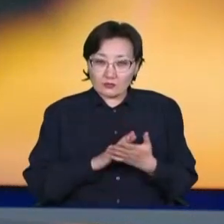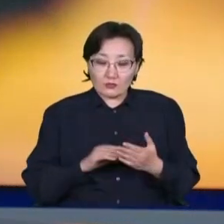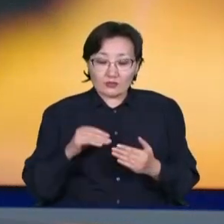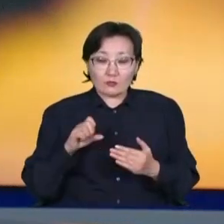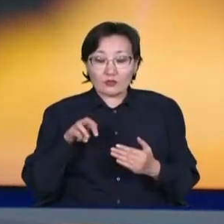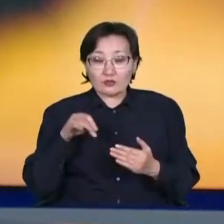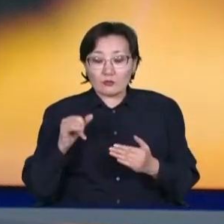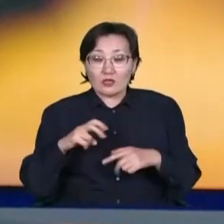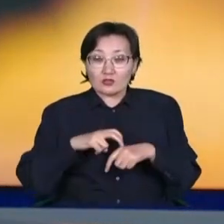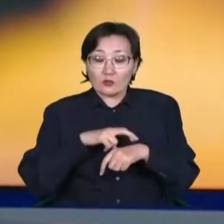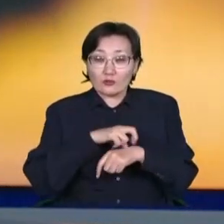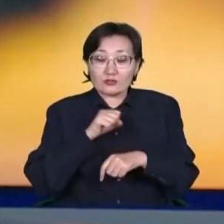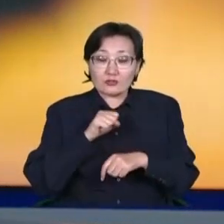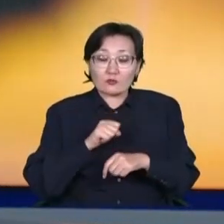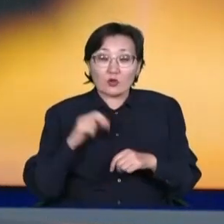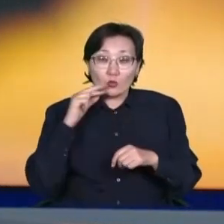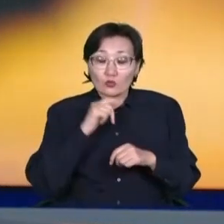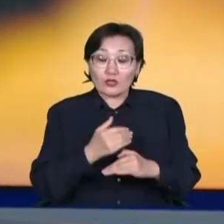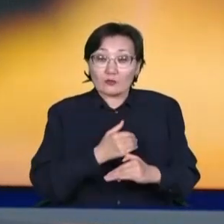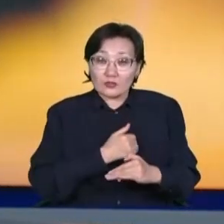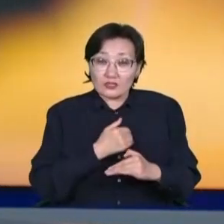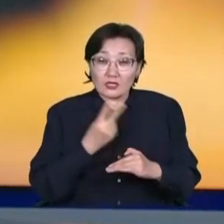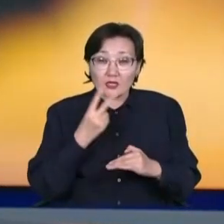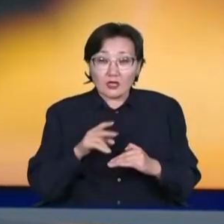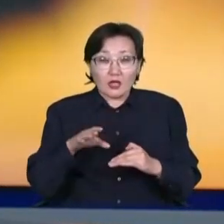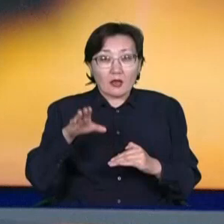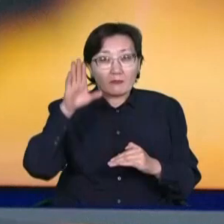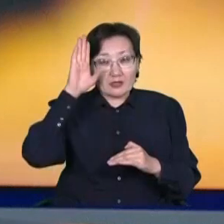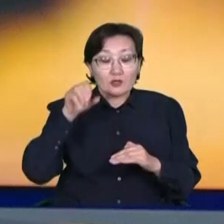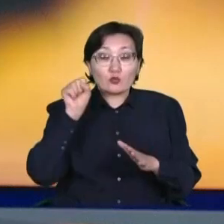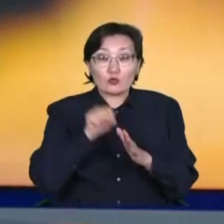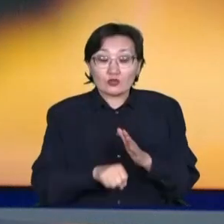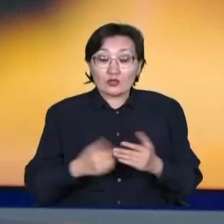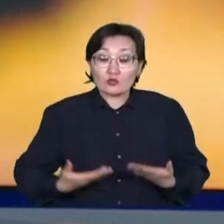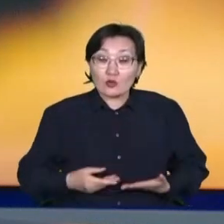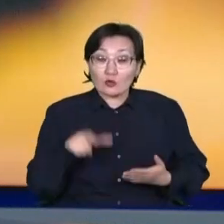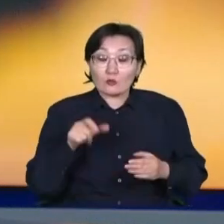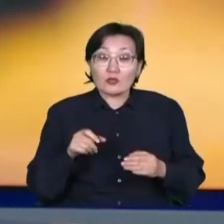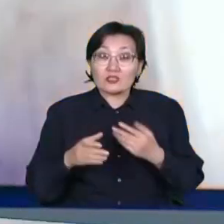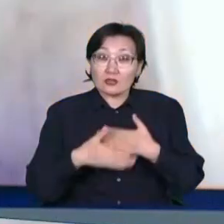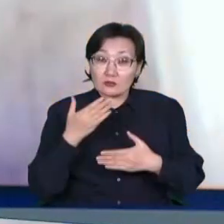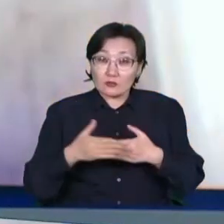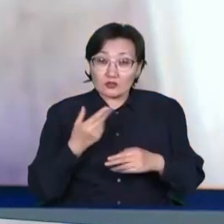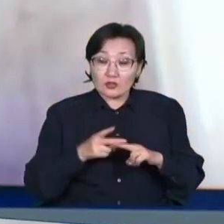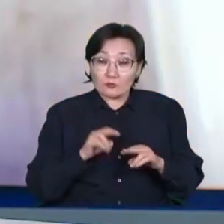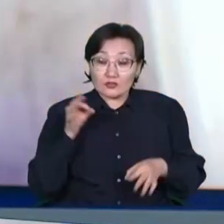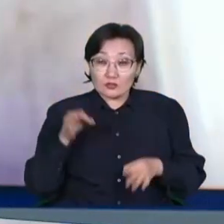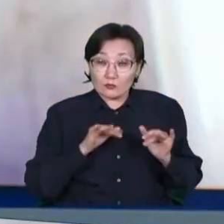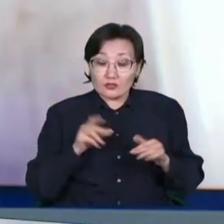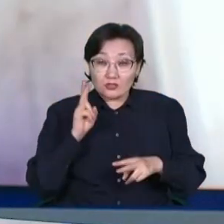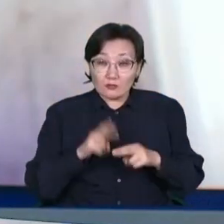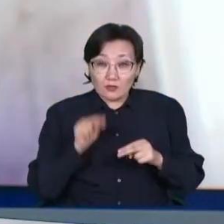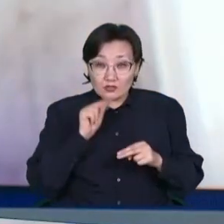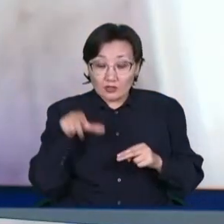Ақтауда қандала улаймын деп екі баланың өліміне себепші болған тұрғын сотталды. 3 айға созылған шулы іс ақыры аяқталып, кінәлі жауапқа